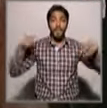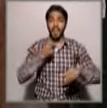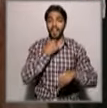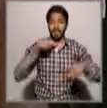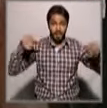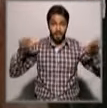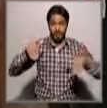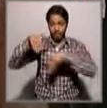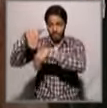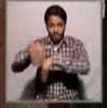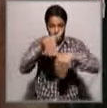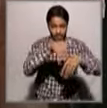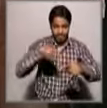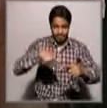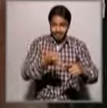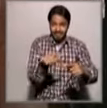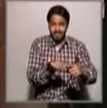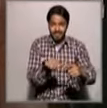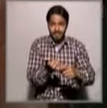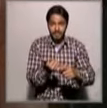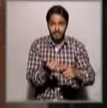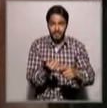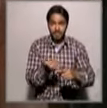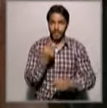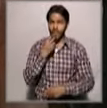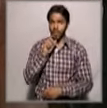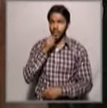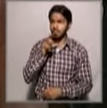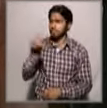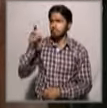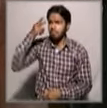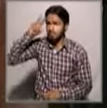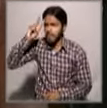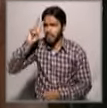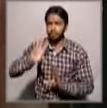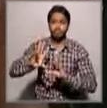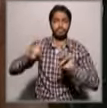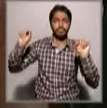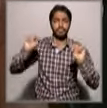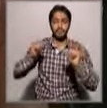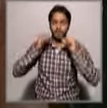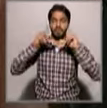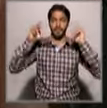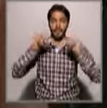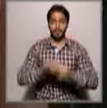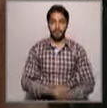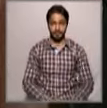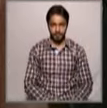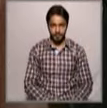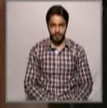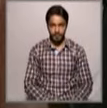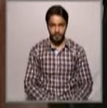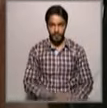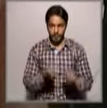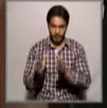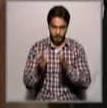تمام. بقول انت مين؟ اختفى وما سمعت الصوت وخلاص على كده. طب انت بتقول انا من